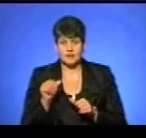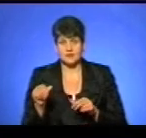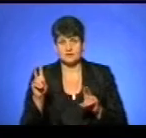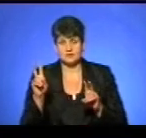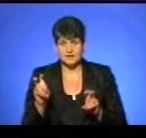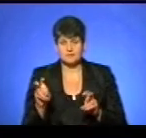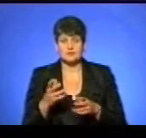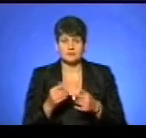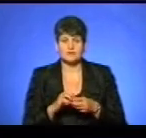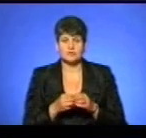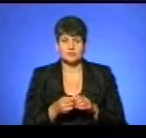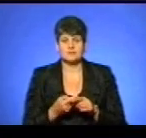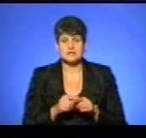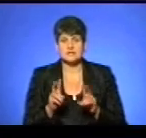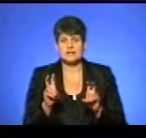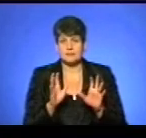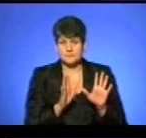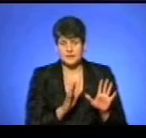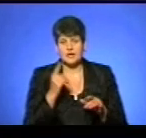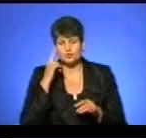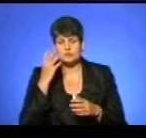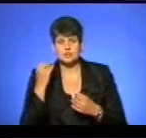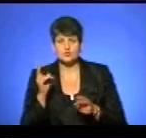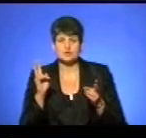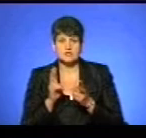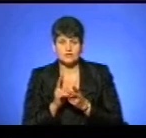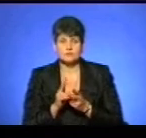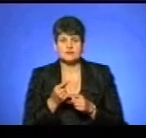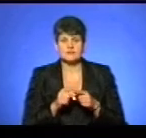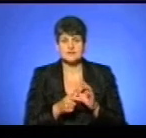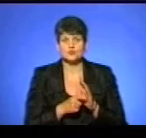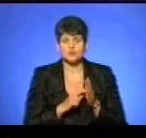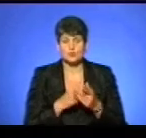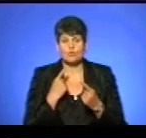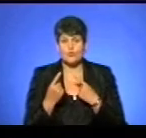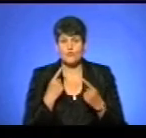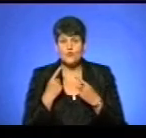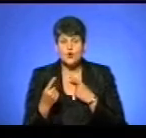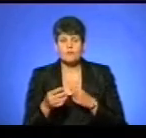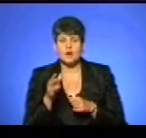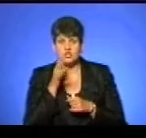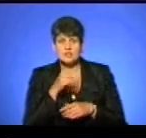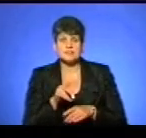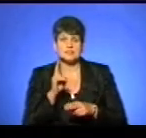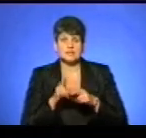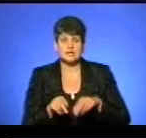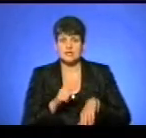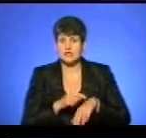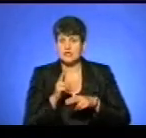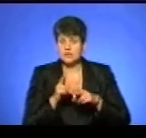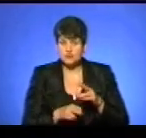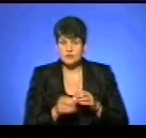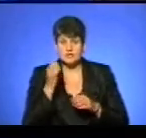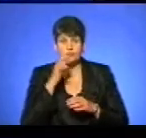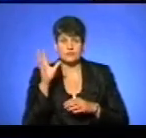наболіла тема. Вона наболіла на сьогоднішній день, так. Але я думаю, що ми ще зустрінемося у цій студії і поговоримо. А наразі час наш ефірний вичерпується. Я дякую всім, хто